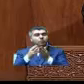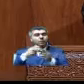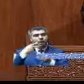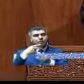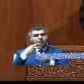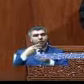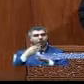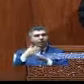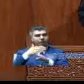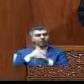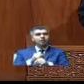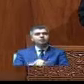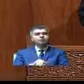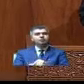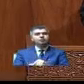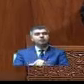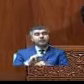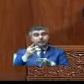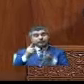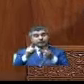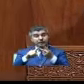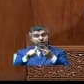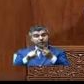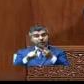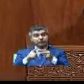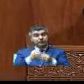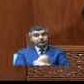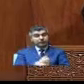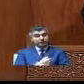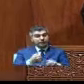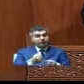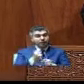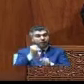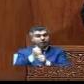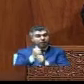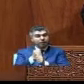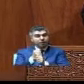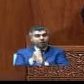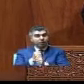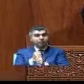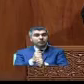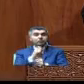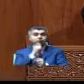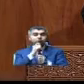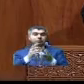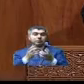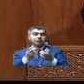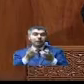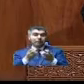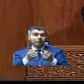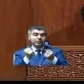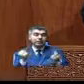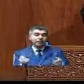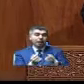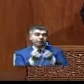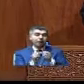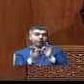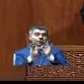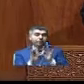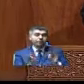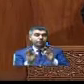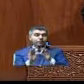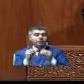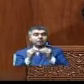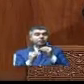الكل تحدث عن هذا الموضوع. من جهة ثالثة فالبطالة التي تعتبر عاملا فرملة للتنمية فما